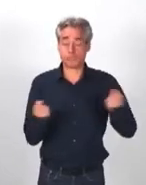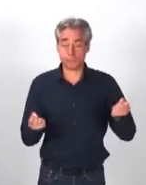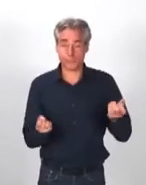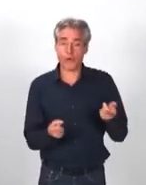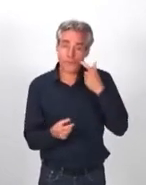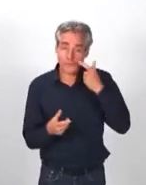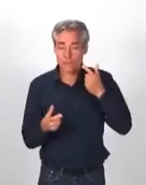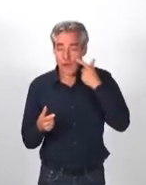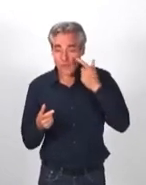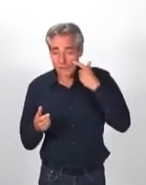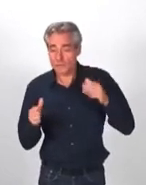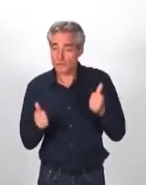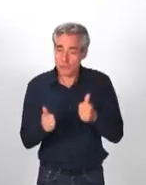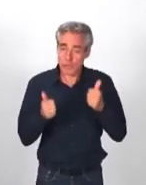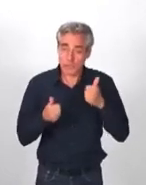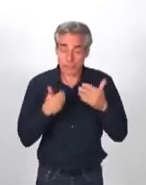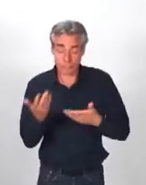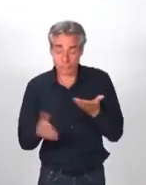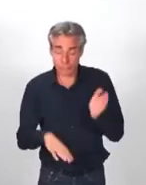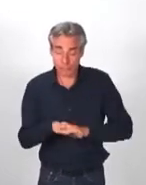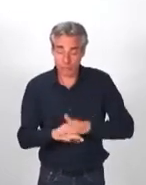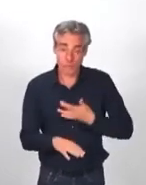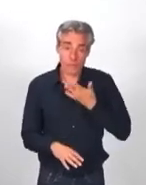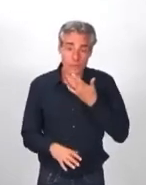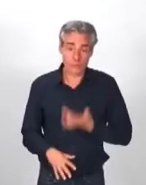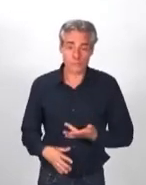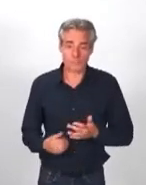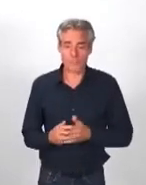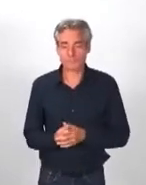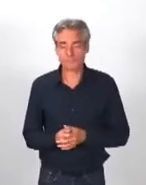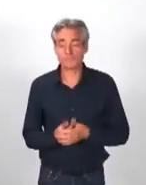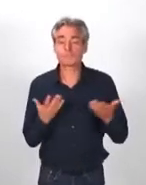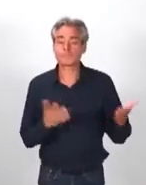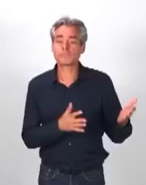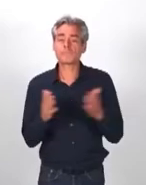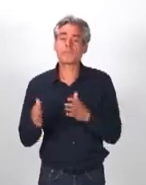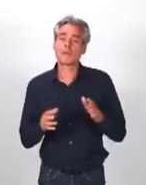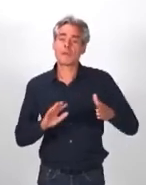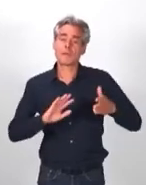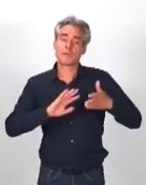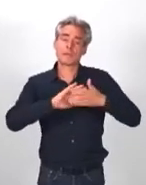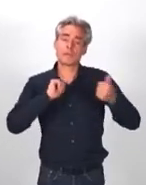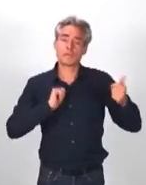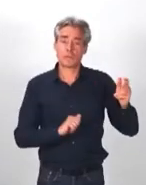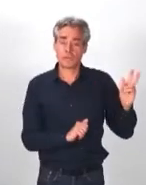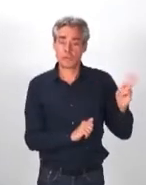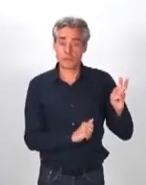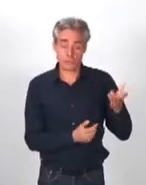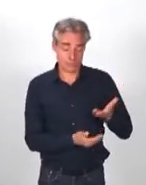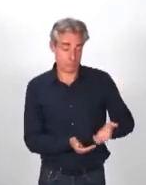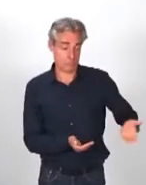voir ce qu'on allait voir. Alors, sur la transition écologique,